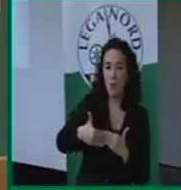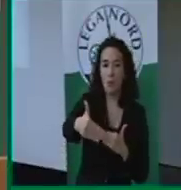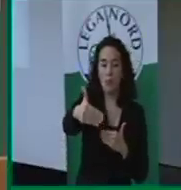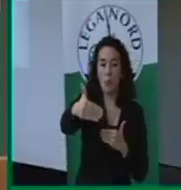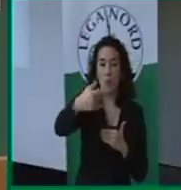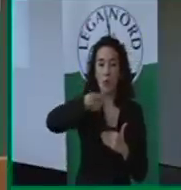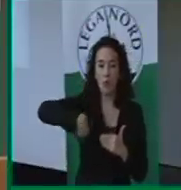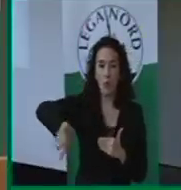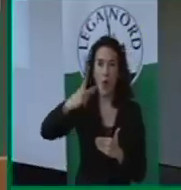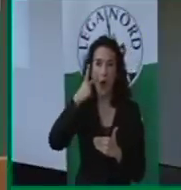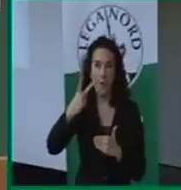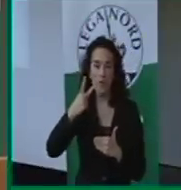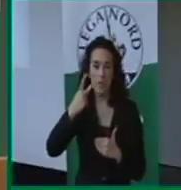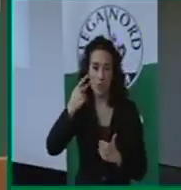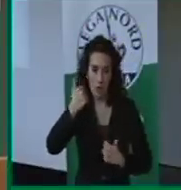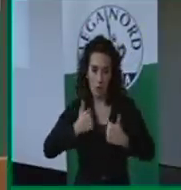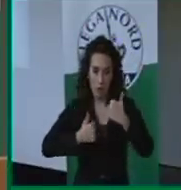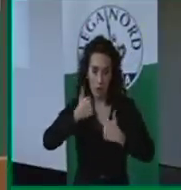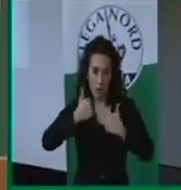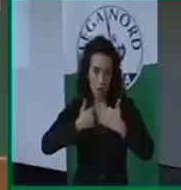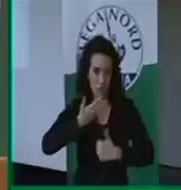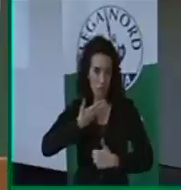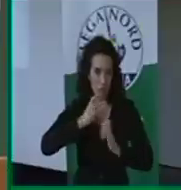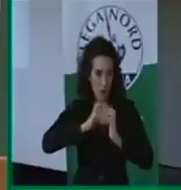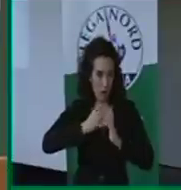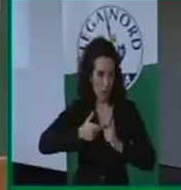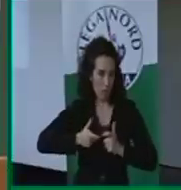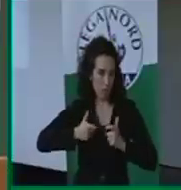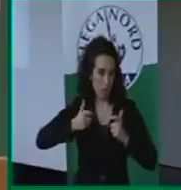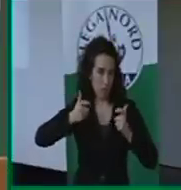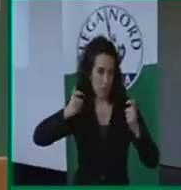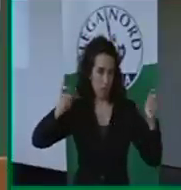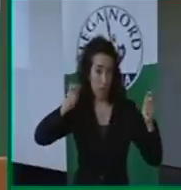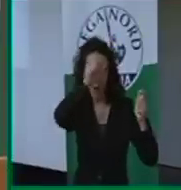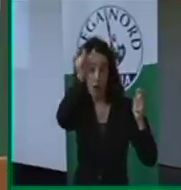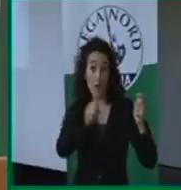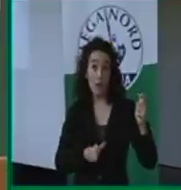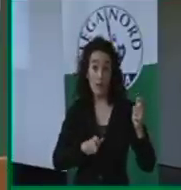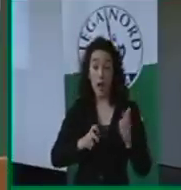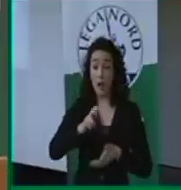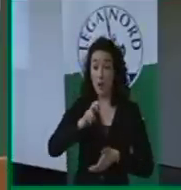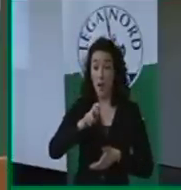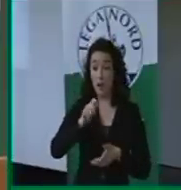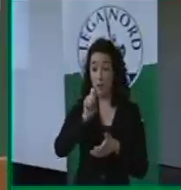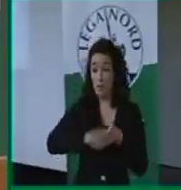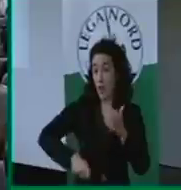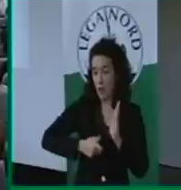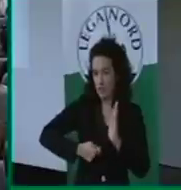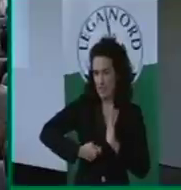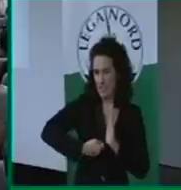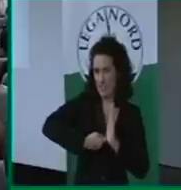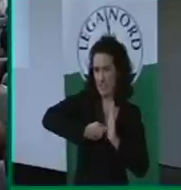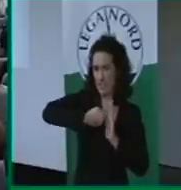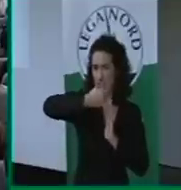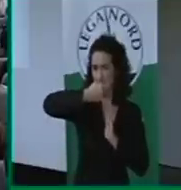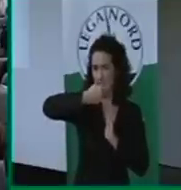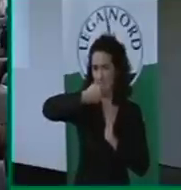continuiamo a perdere competitività perché oltre una una tassazione eccessiva che adesso anche con il governo Monti e